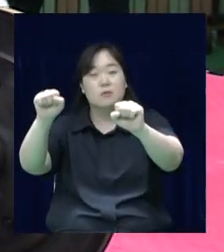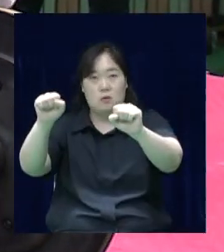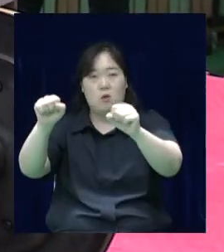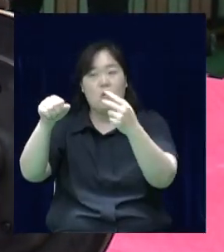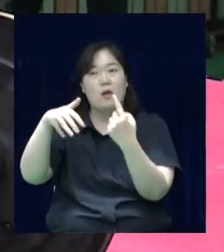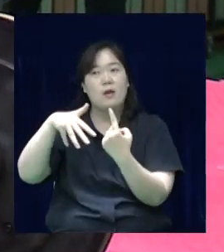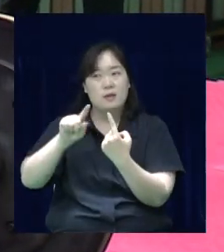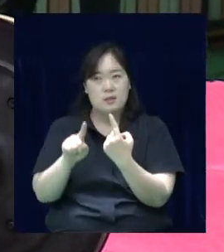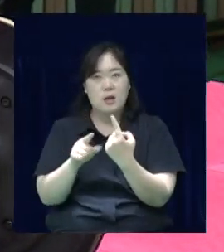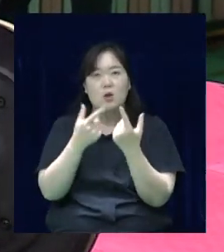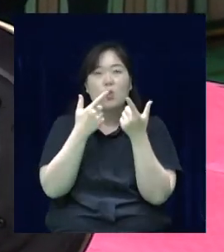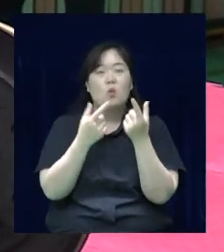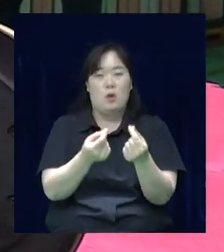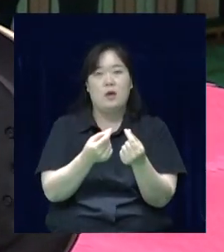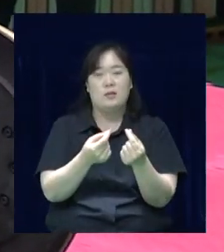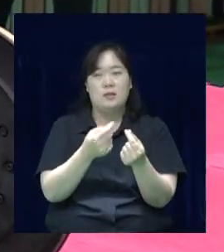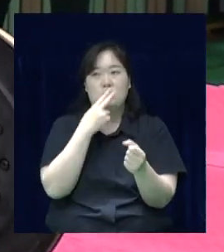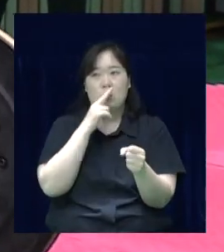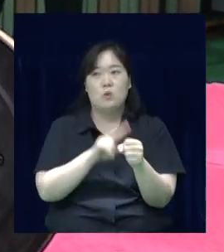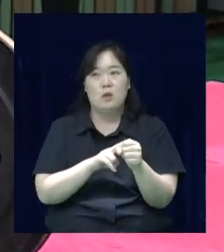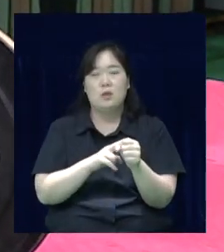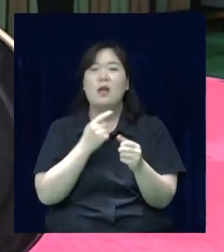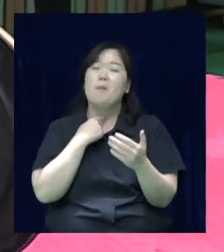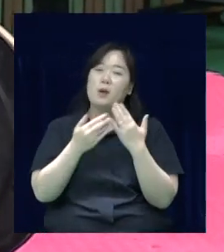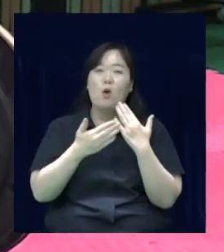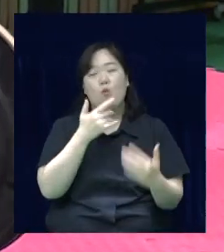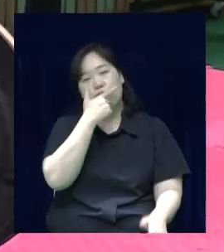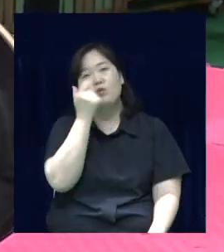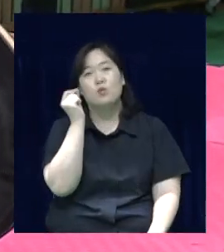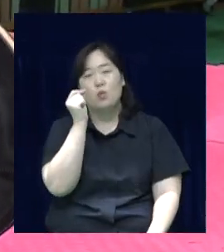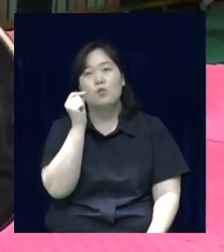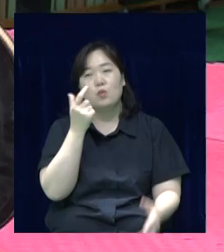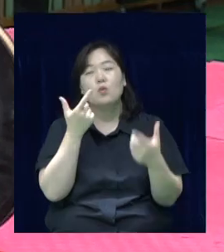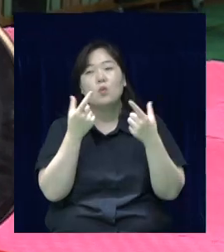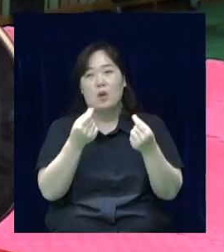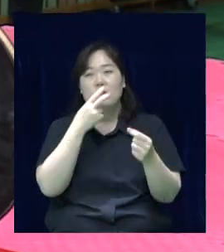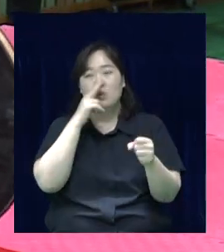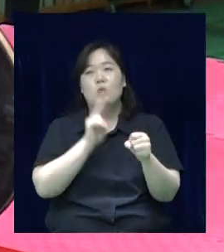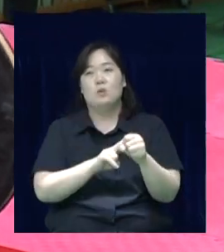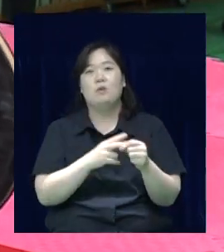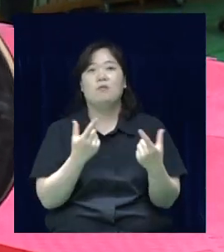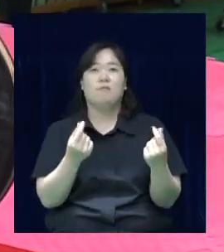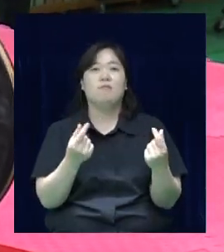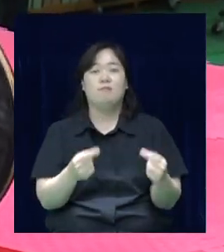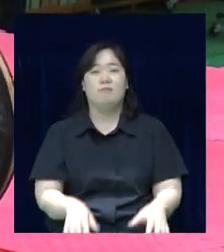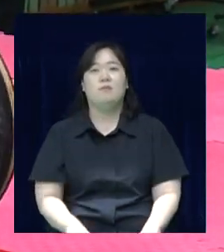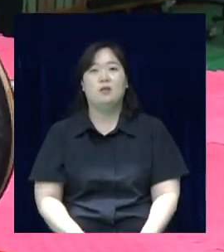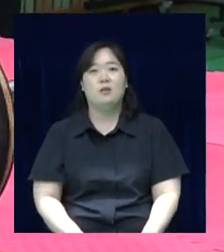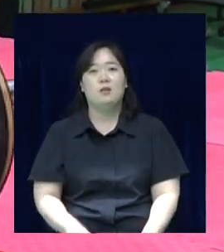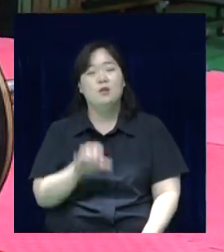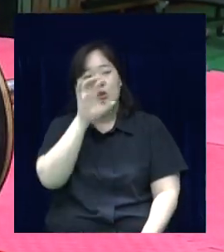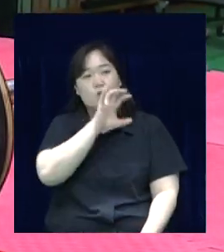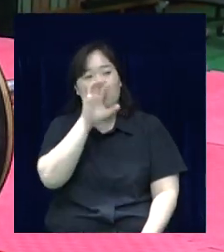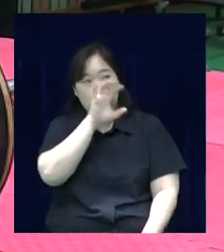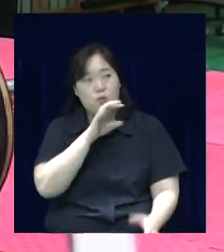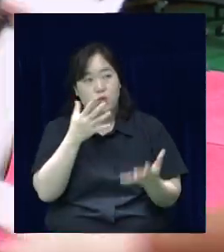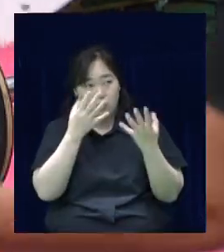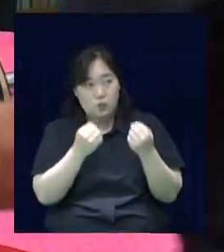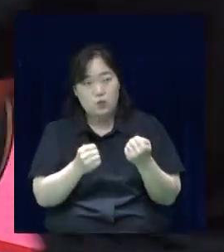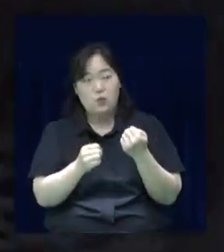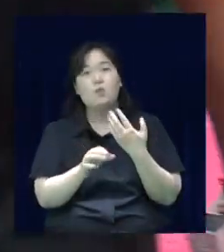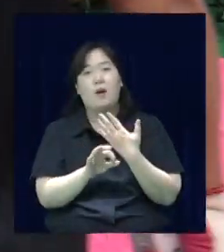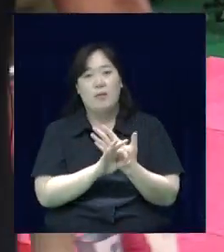경우에는 아직까지 선수의 어떤 경력이 좀 부족하다 보시면 되고요. 그렇군요. 예, 어떤 훈련이 많이 된 선수 같은 경우에는 20에서